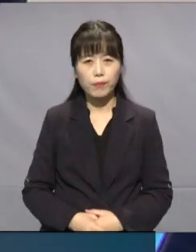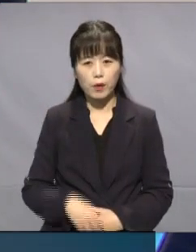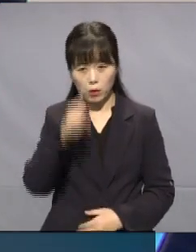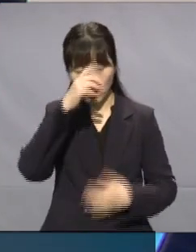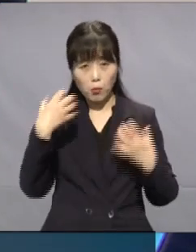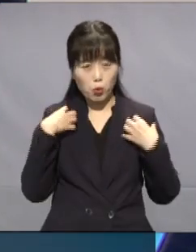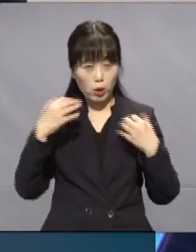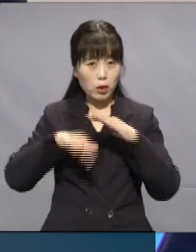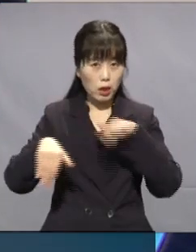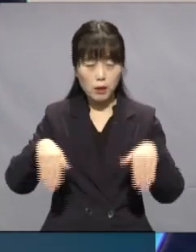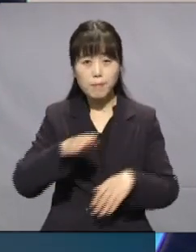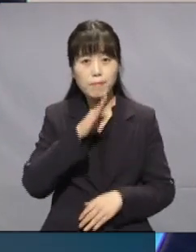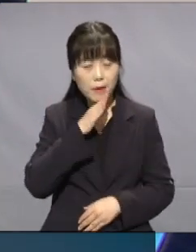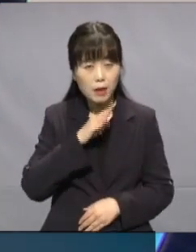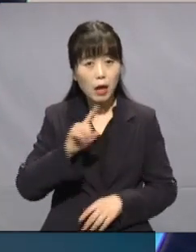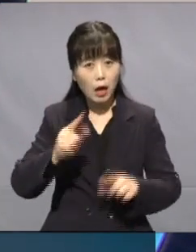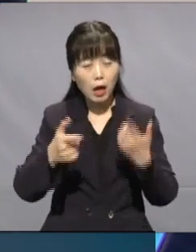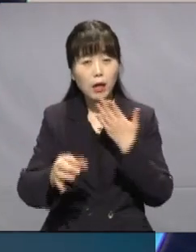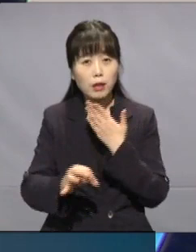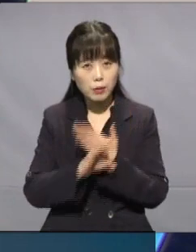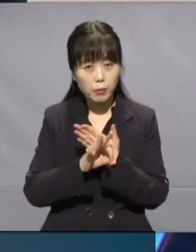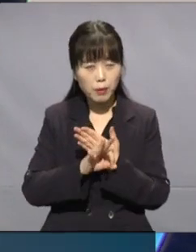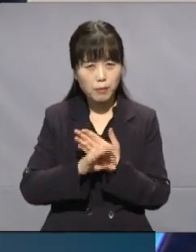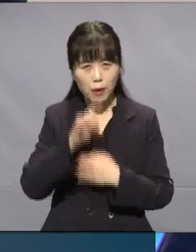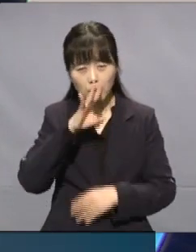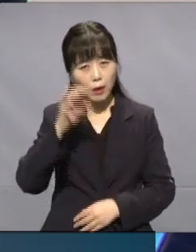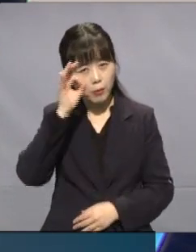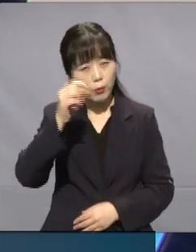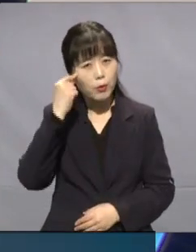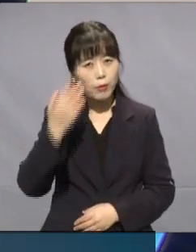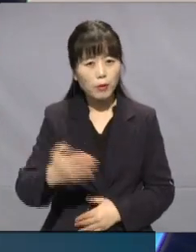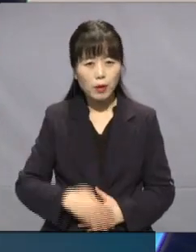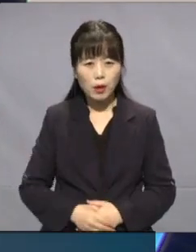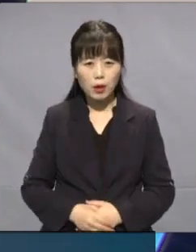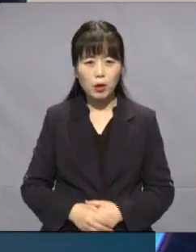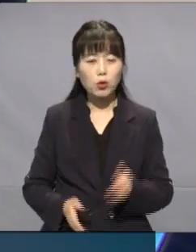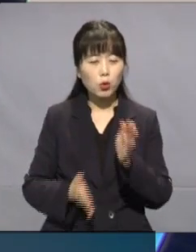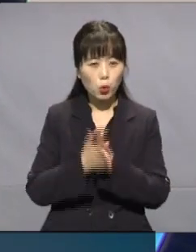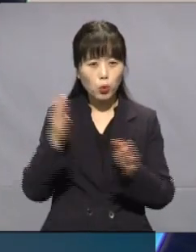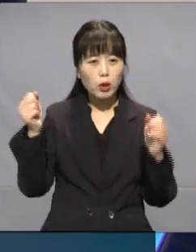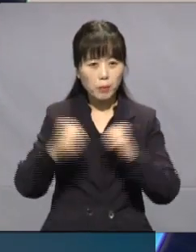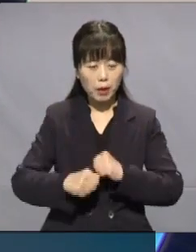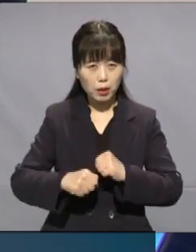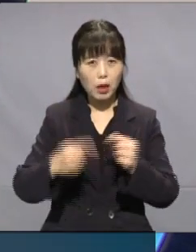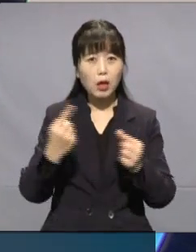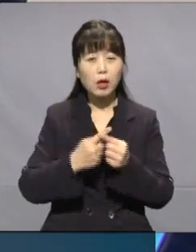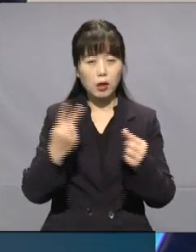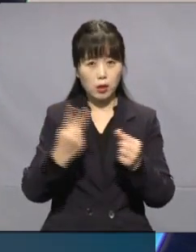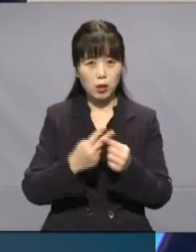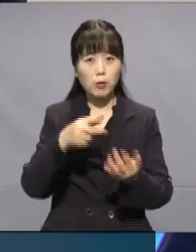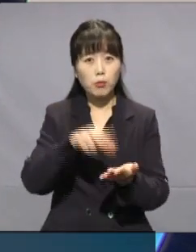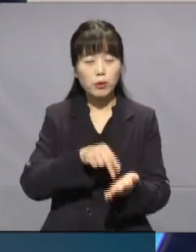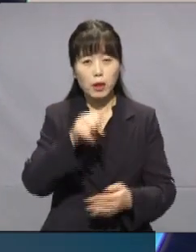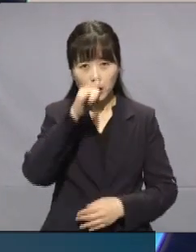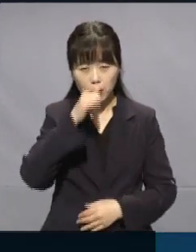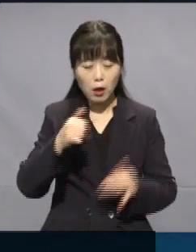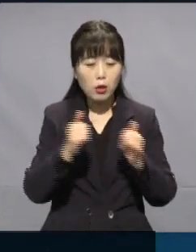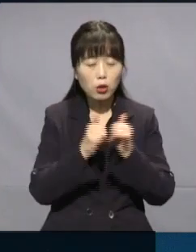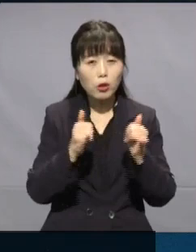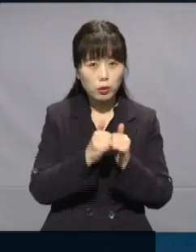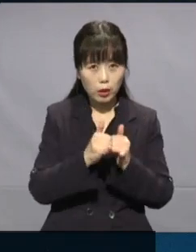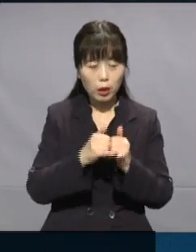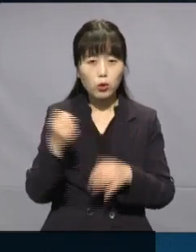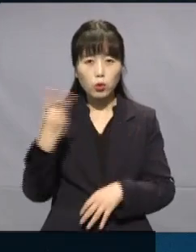정부의 개입이 뭐 적절하다고 보세요 아니면 안 된다고 보세요 저는 도시 파괴를 하는데 두 가지 큰 요소가 있습니다 전쟁을 하거나